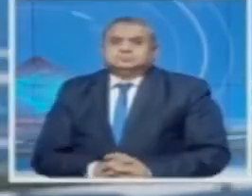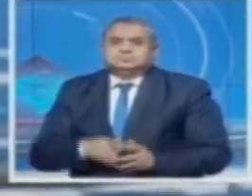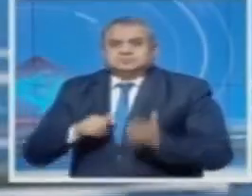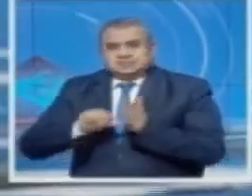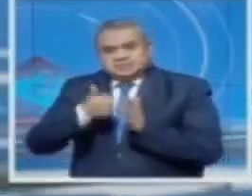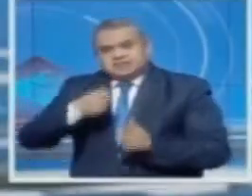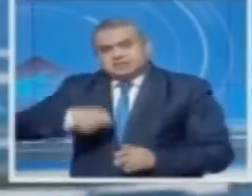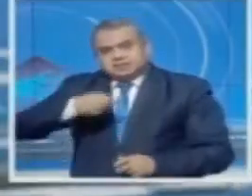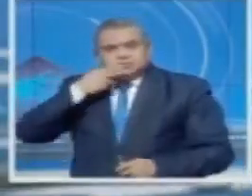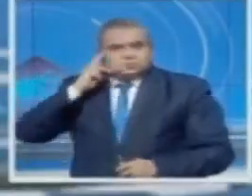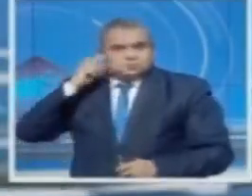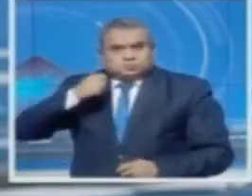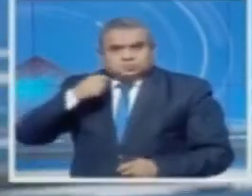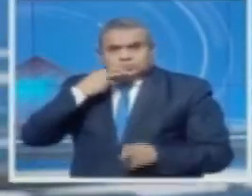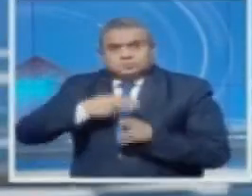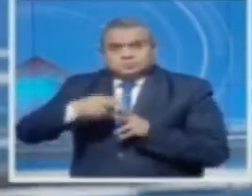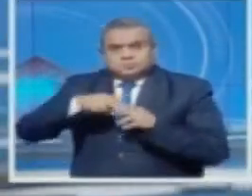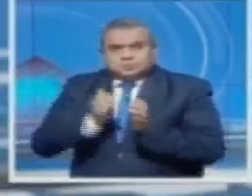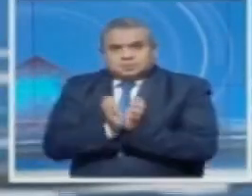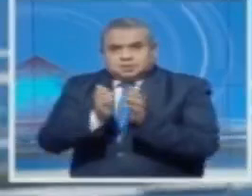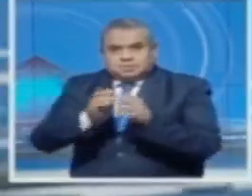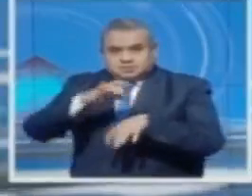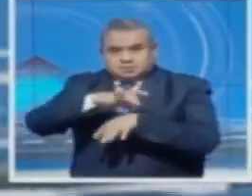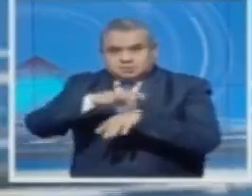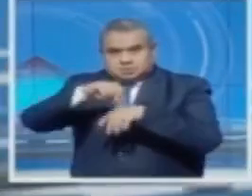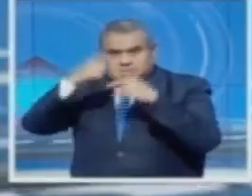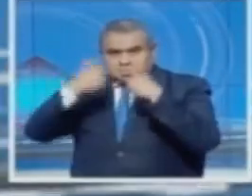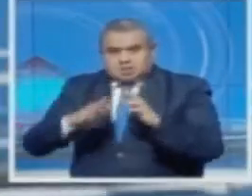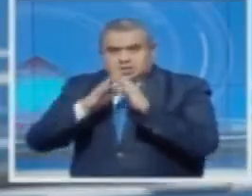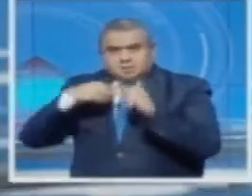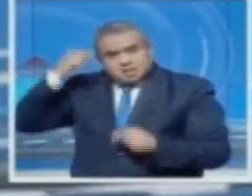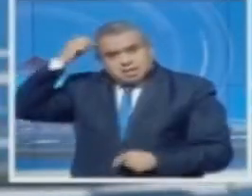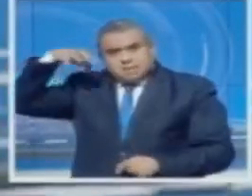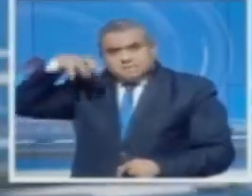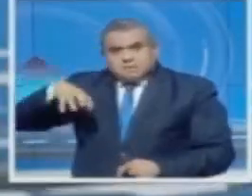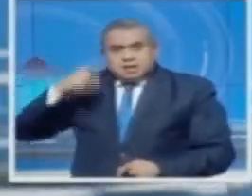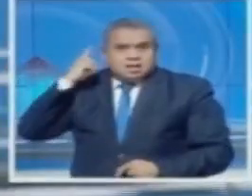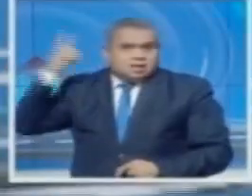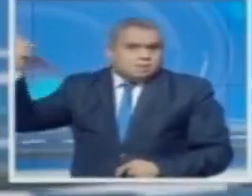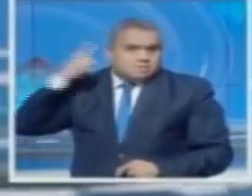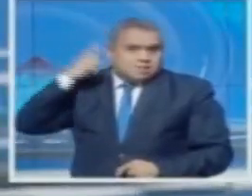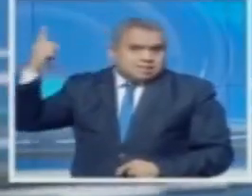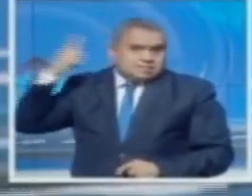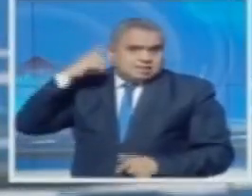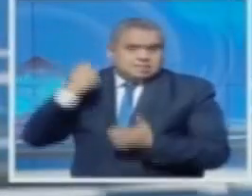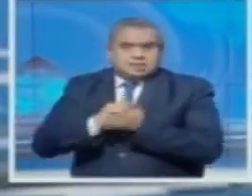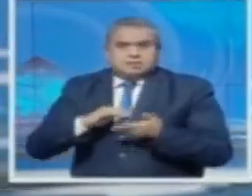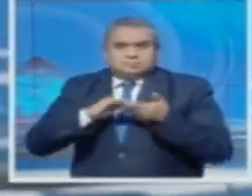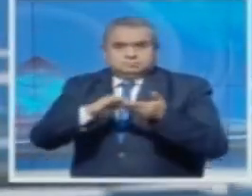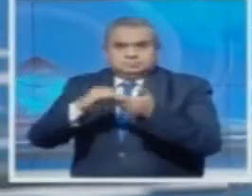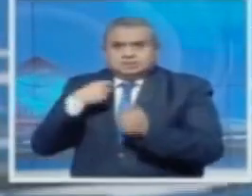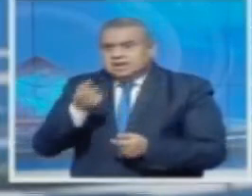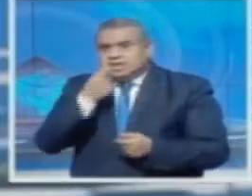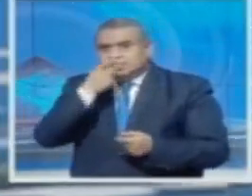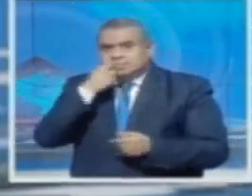نجدد التحية. تواصل البعثة الطبية المصرية بمكة المكرمة والمدينة المنورة تقديم الخدمات